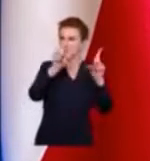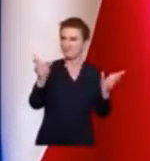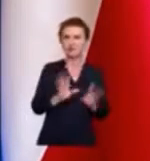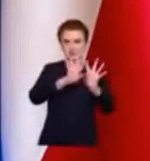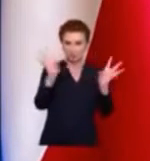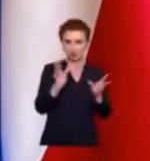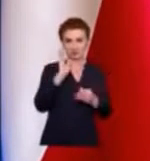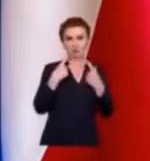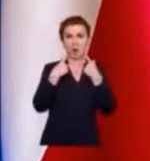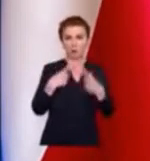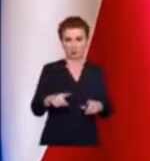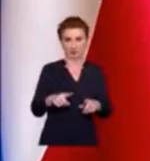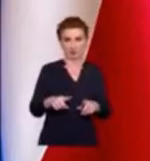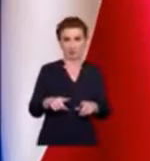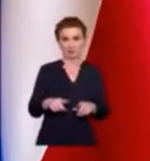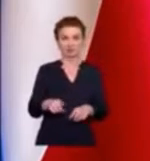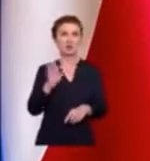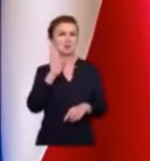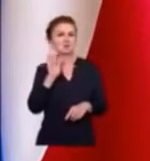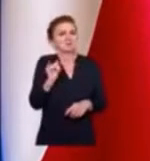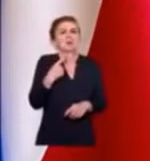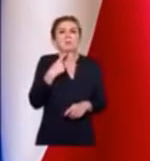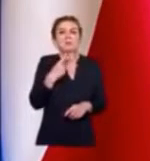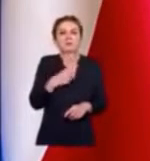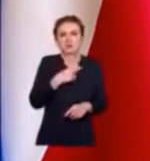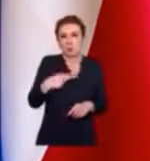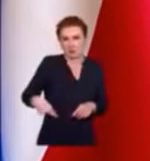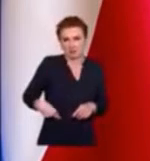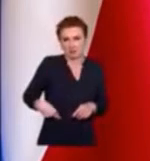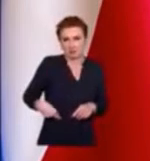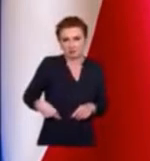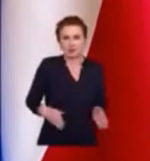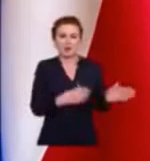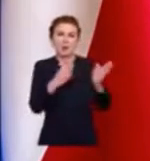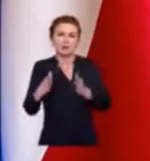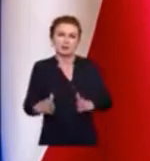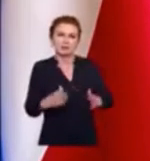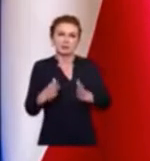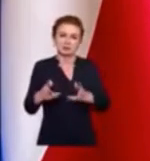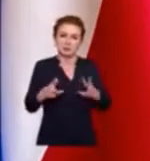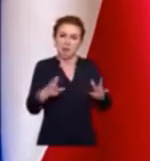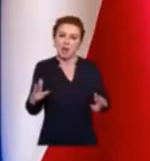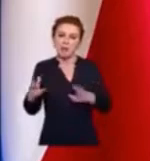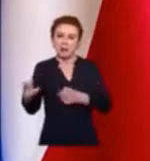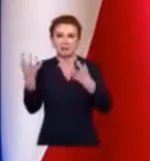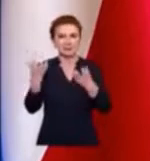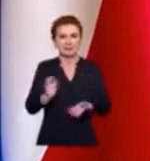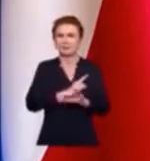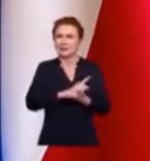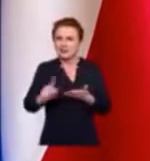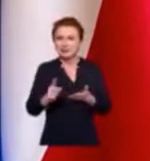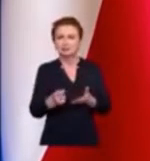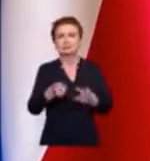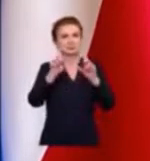będziemy odpowiedzialni, bo tak jak powiedział pan premier, kolejne etapy, które chcielibyśmy jak najszybciej wdrożyć,